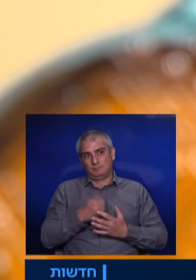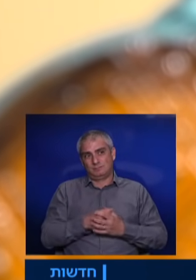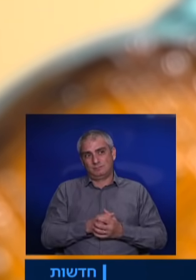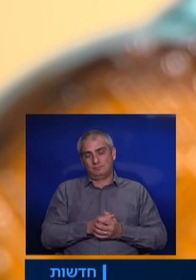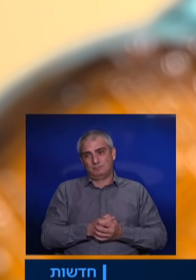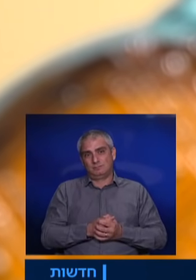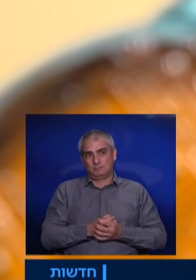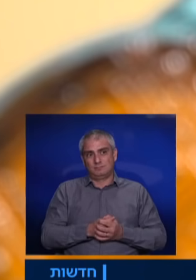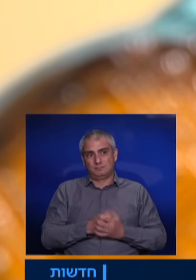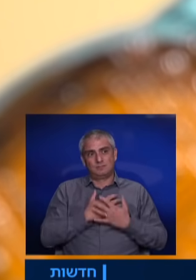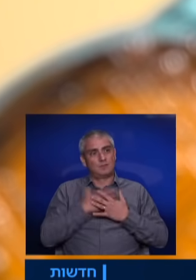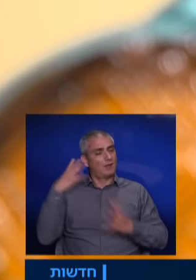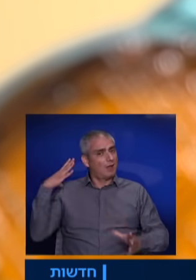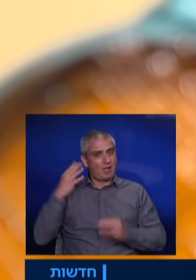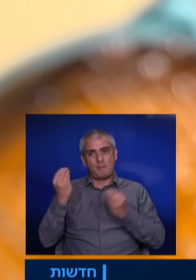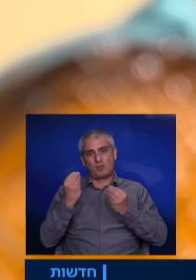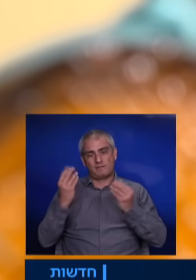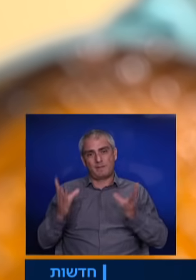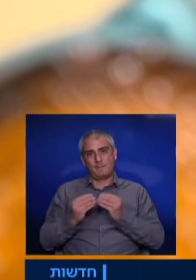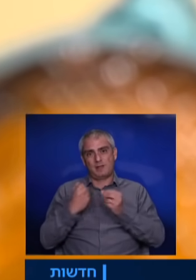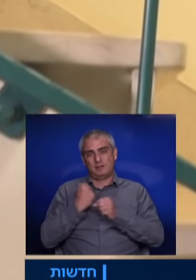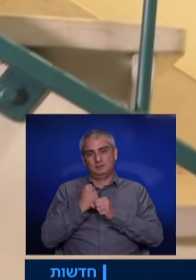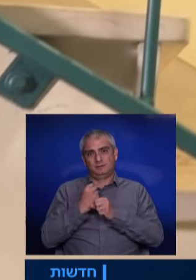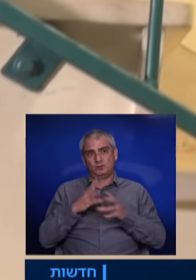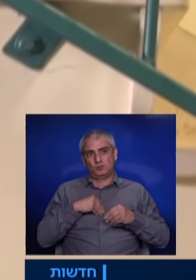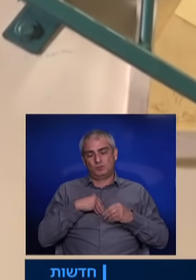וכן, עברנו הרבה דברים ביחד.